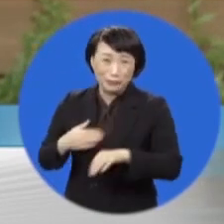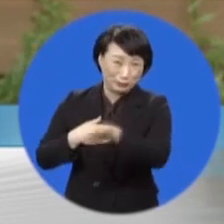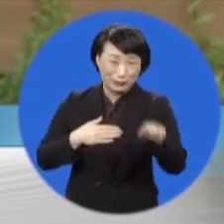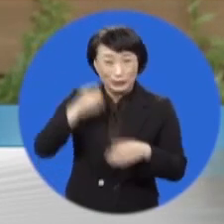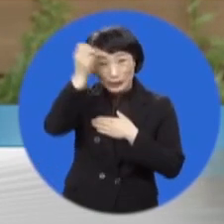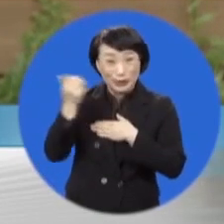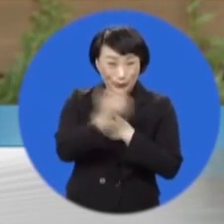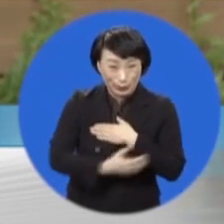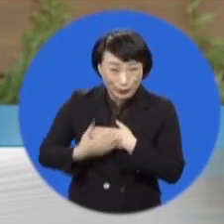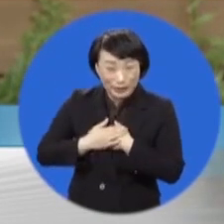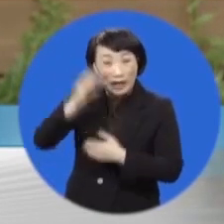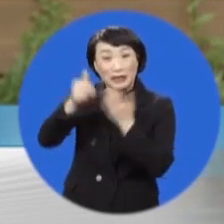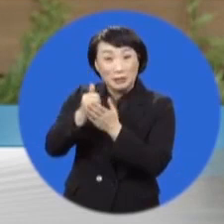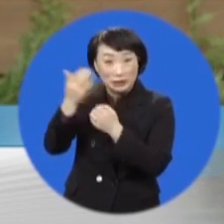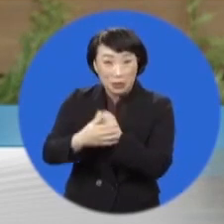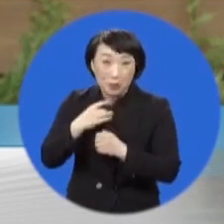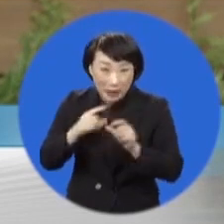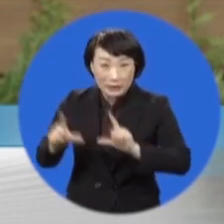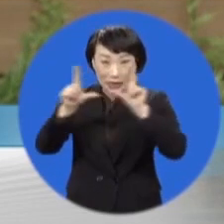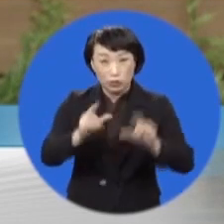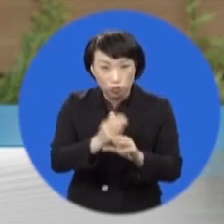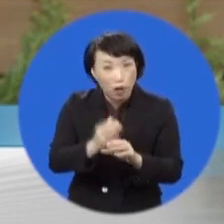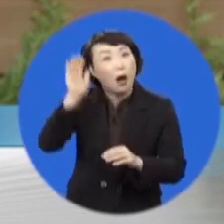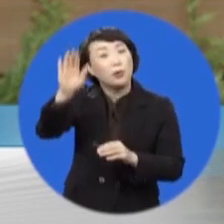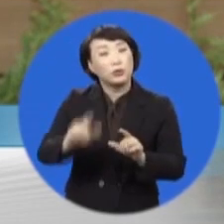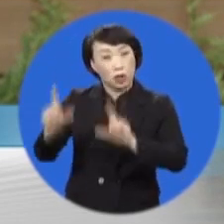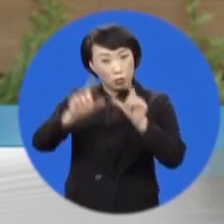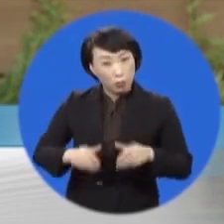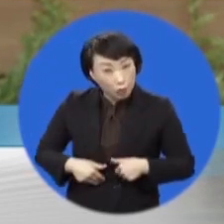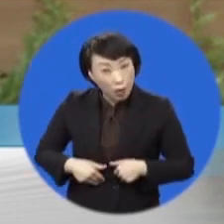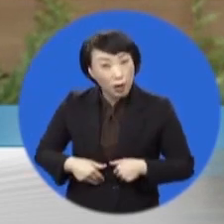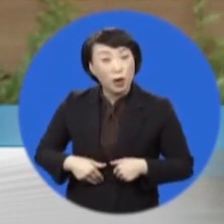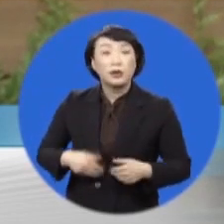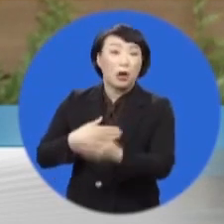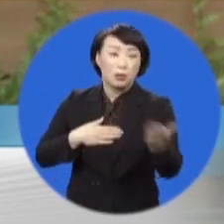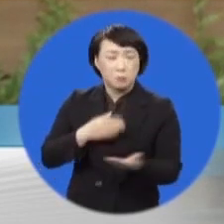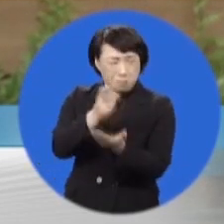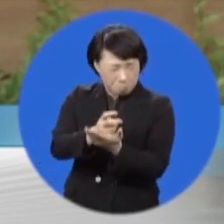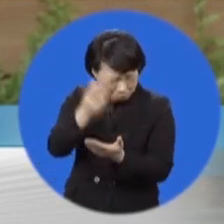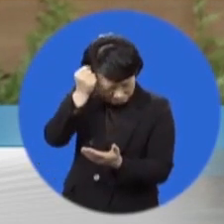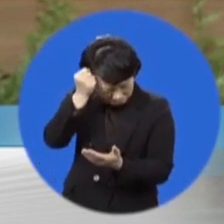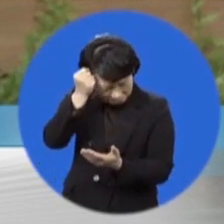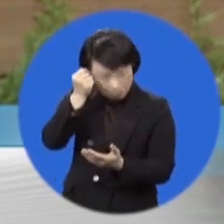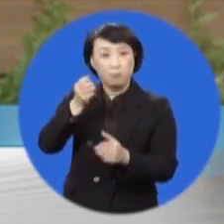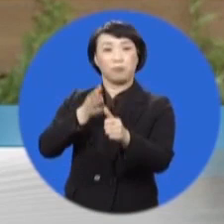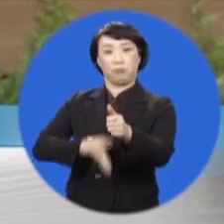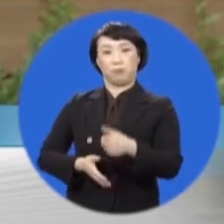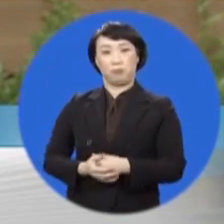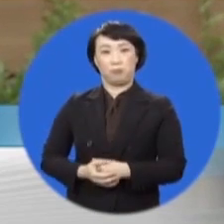영육간의 하나님의 은혜로 살고 입고 앞으로도 사야 된다는 원칙을 배제하지